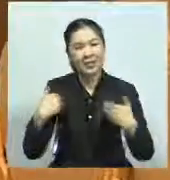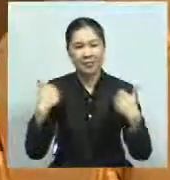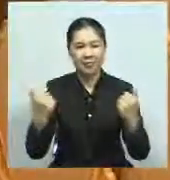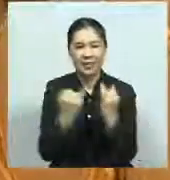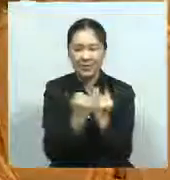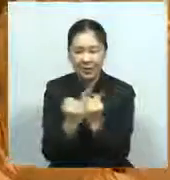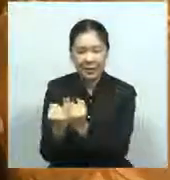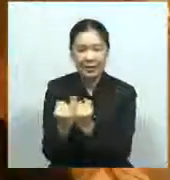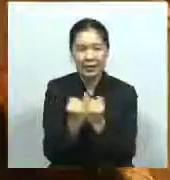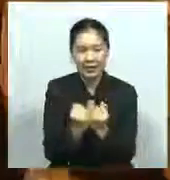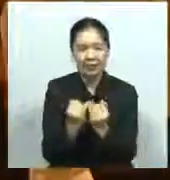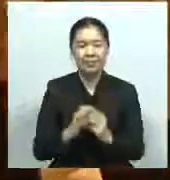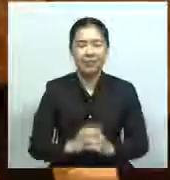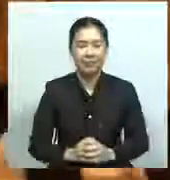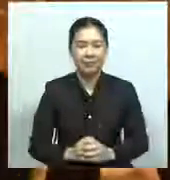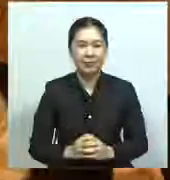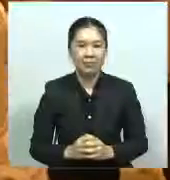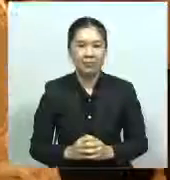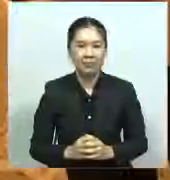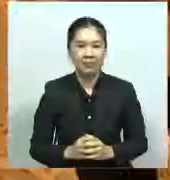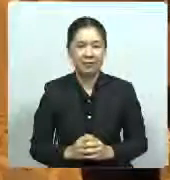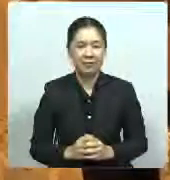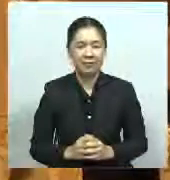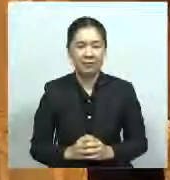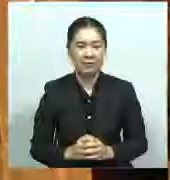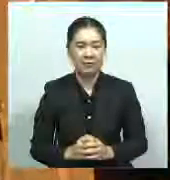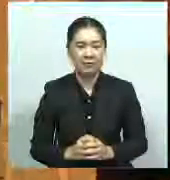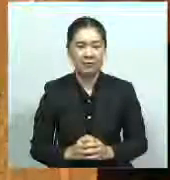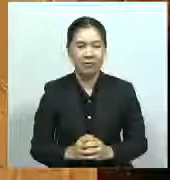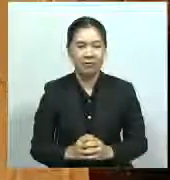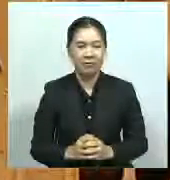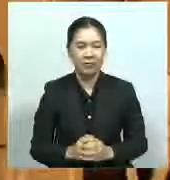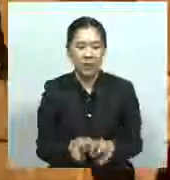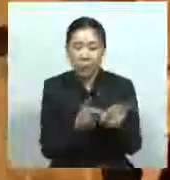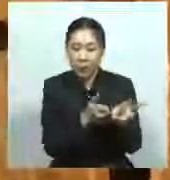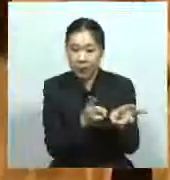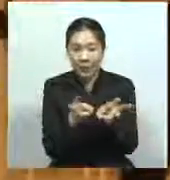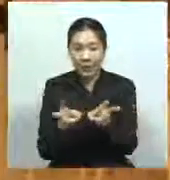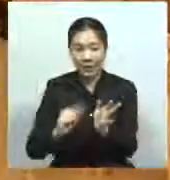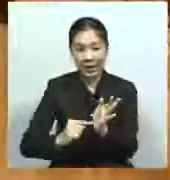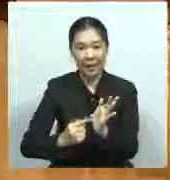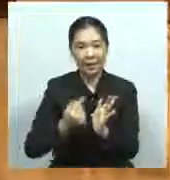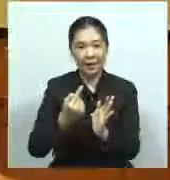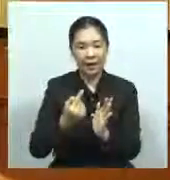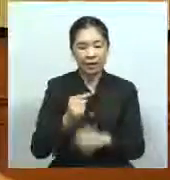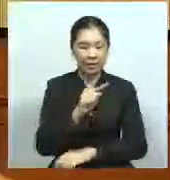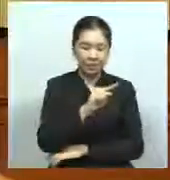คุ้นหน้าคุ้นตากันเป็นอย่างดีนะคะซึ่งในช่วงของพิธีค่ะที่จะเริ่มขึ้นในช่วงเวลาประม